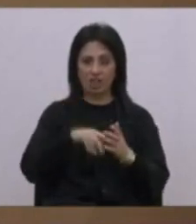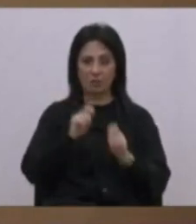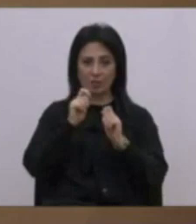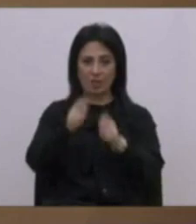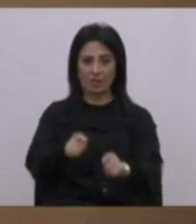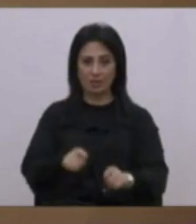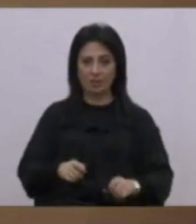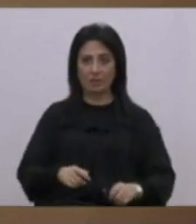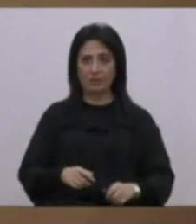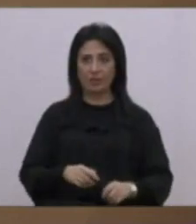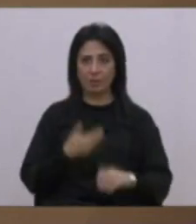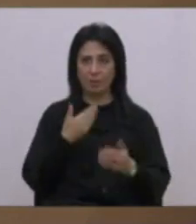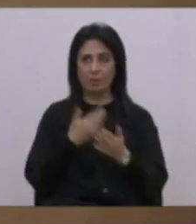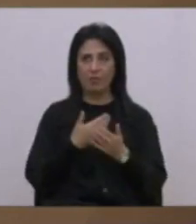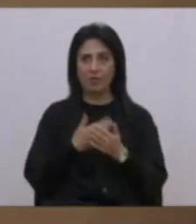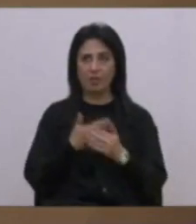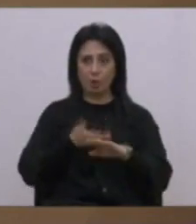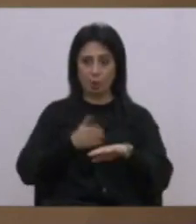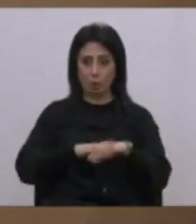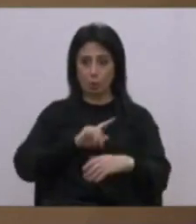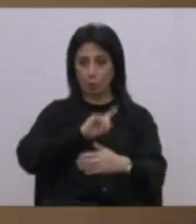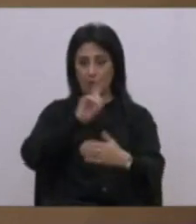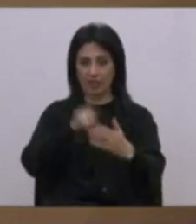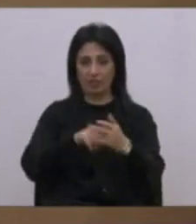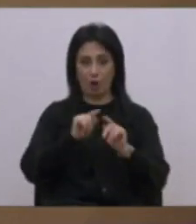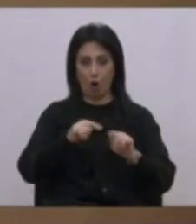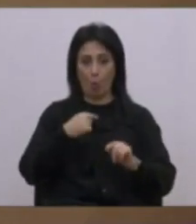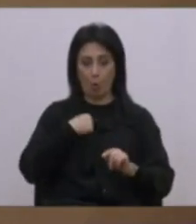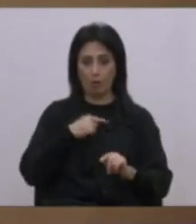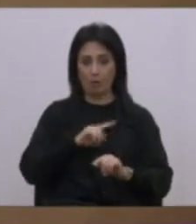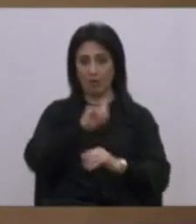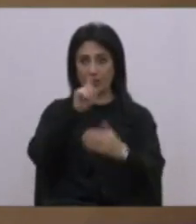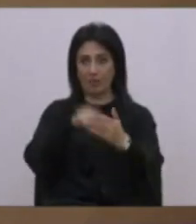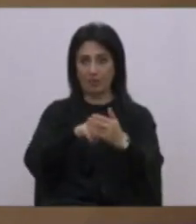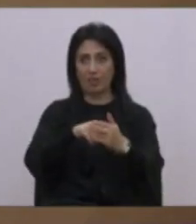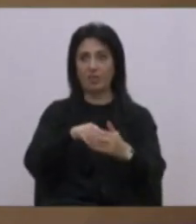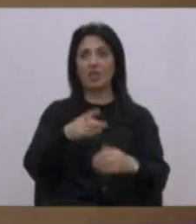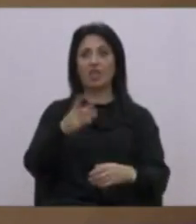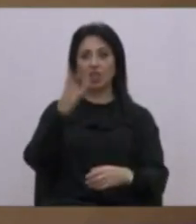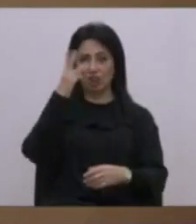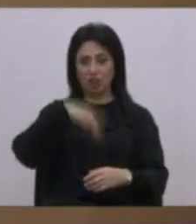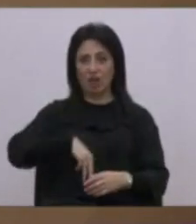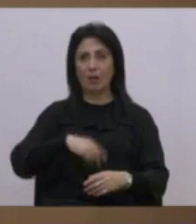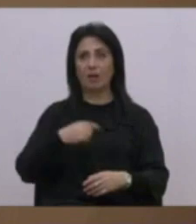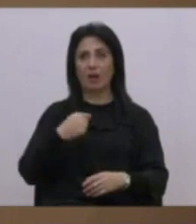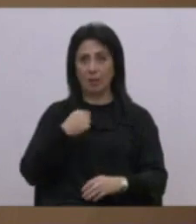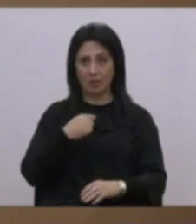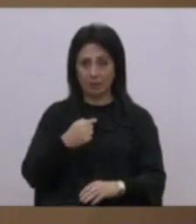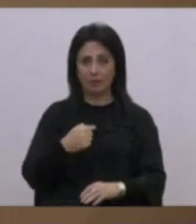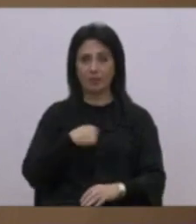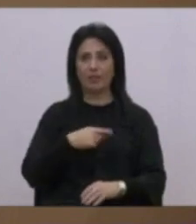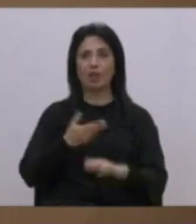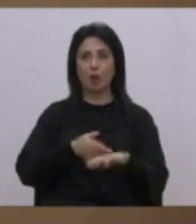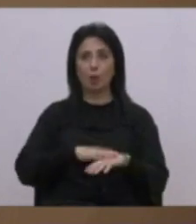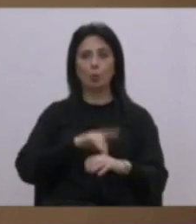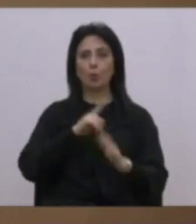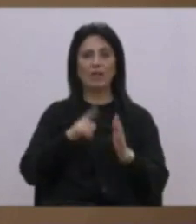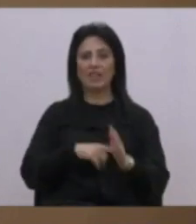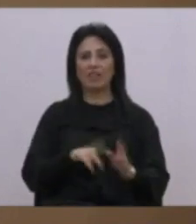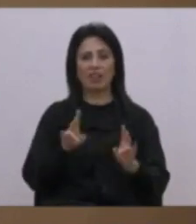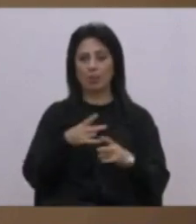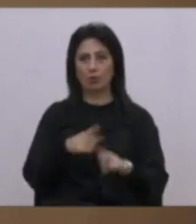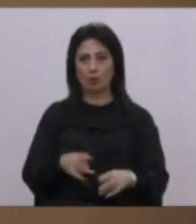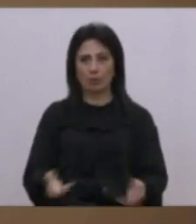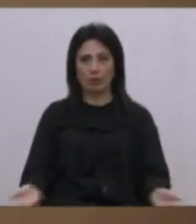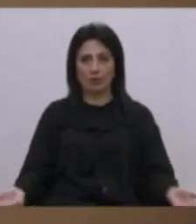დააწესეთ, ხო? აი მაგალითად, რთულ კითხვას თუ დასვას ოპოზიციის წარმომადგენელი, დააწესეთ ჯარიმა, რომ რთული კითხვა არ დასვას